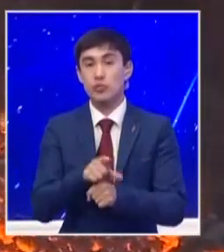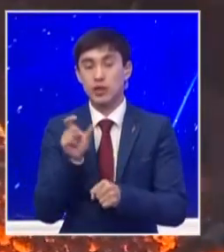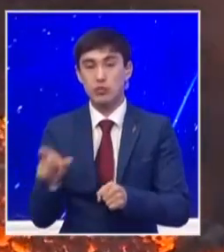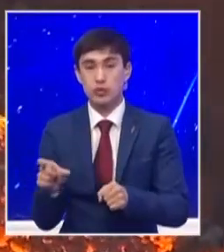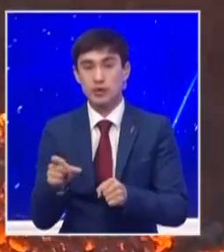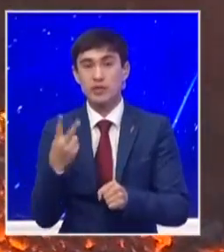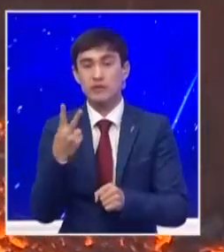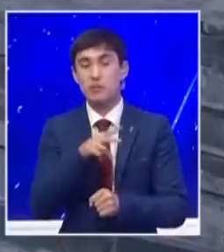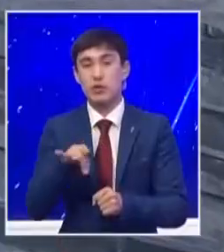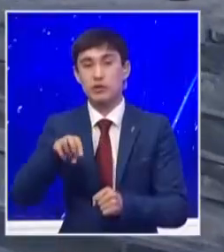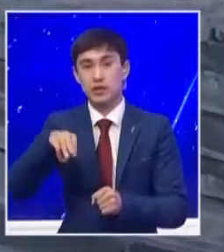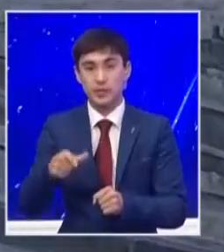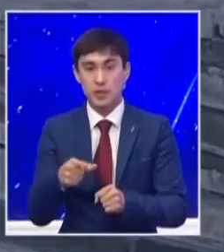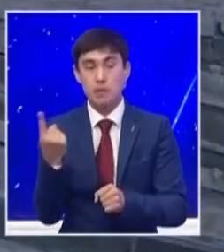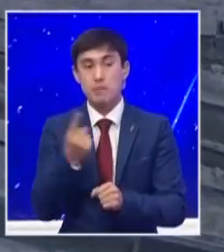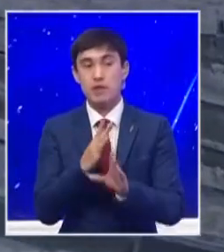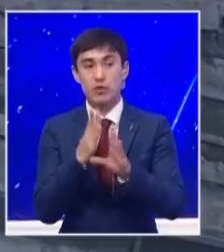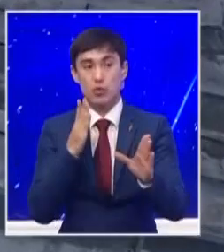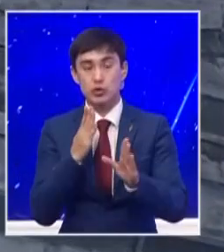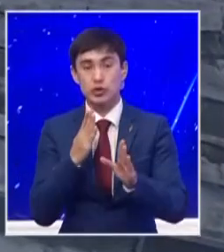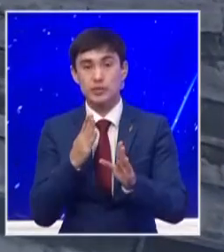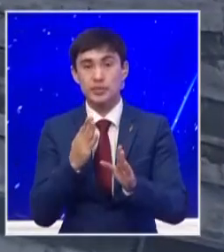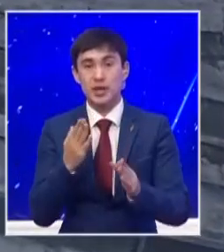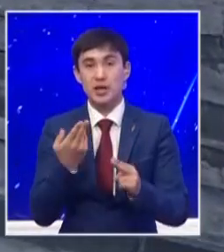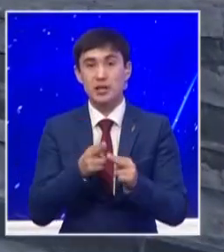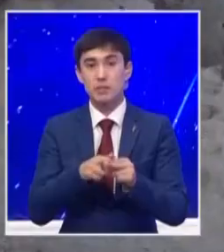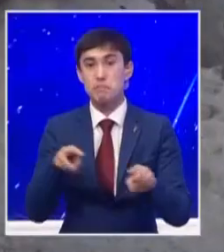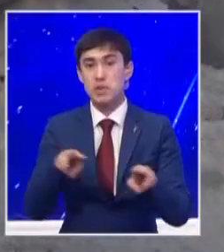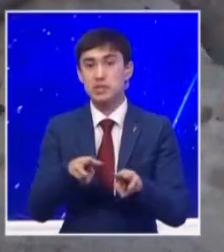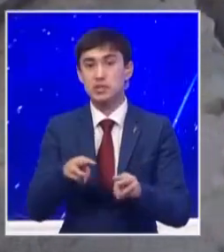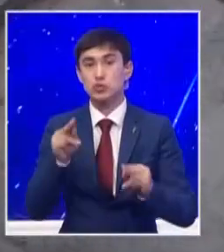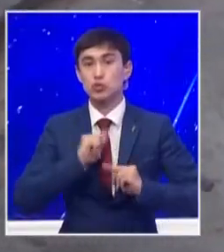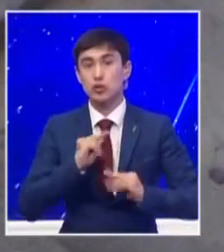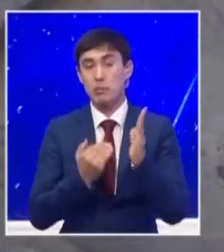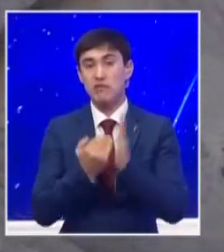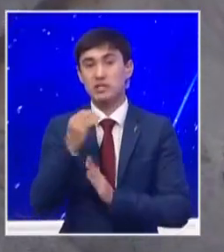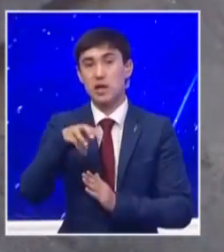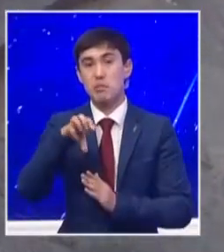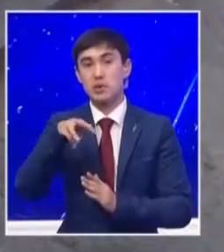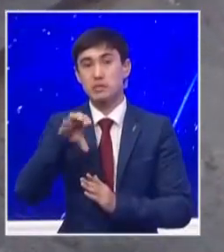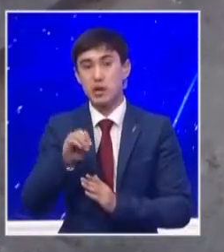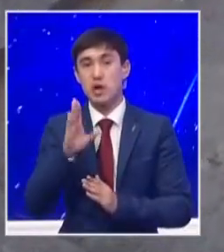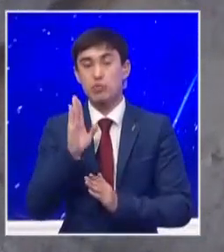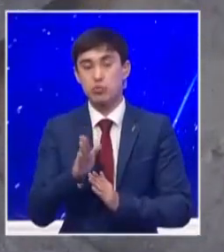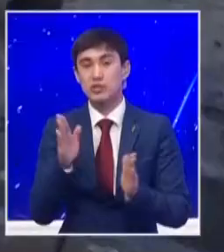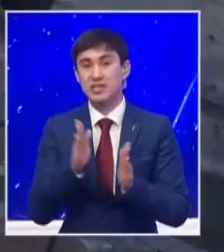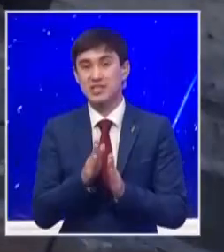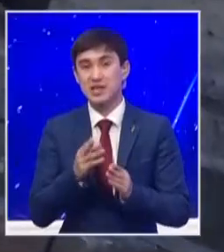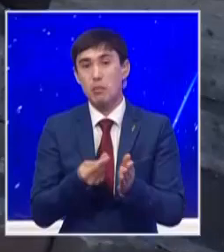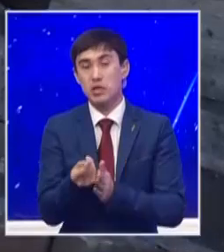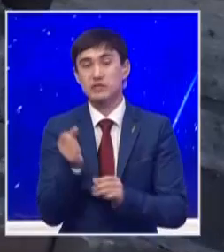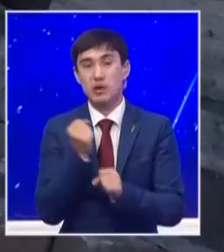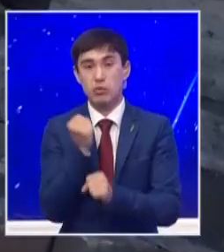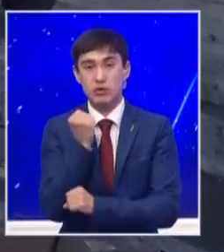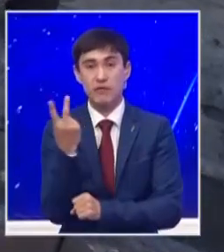до почти 2 млн тенге в первую очередь как уточнили Министерство труда повышение мсп коснётся низкооплачиваемые работников